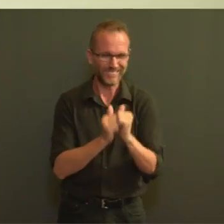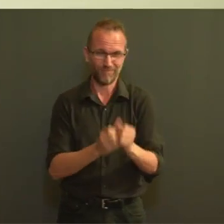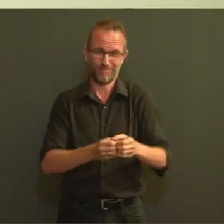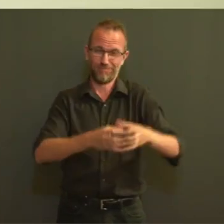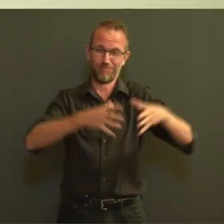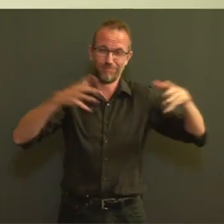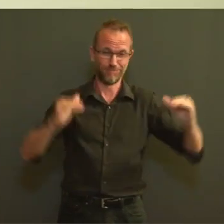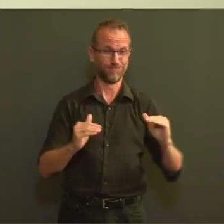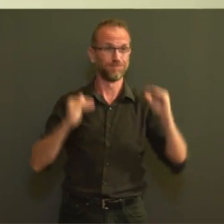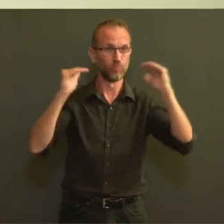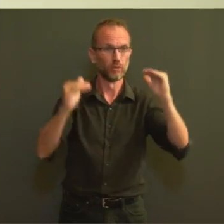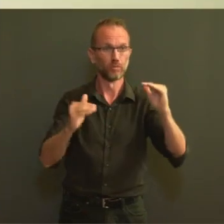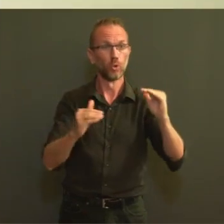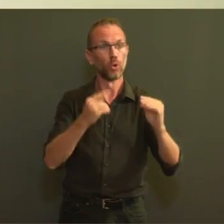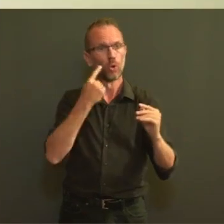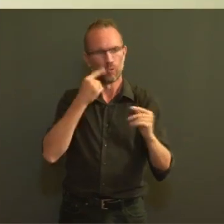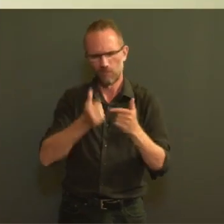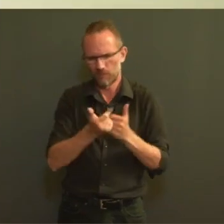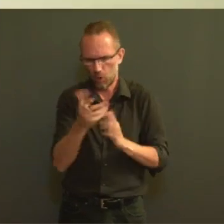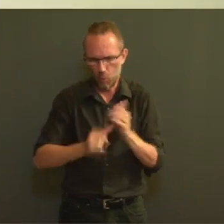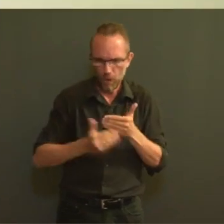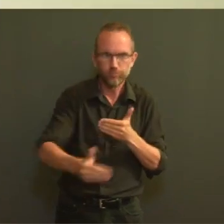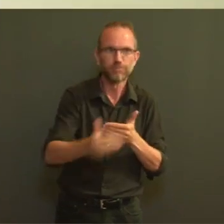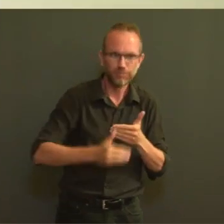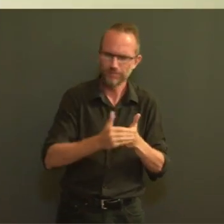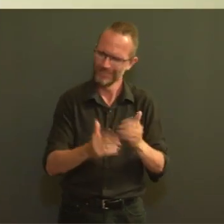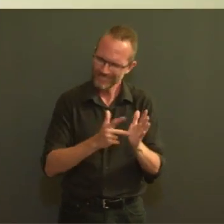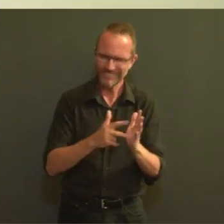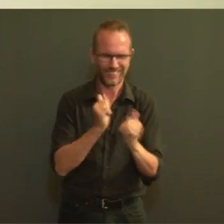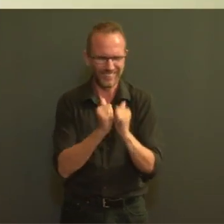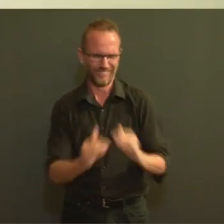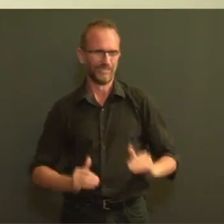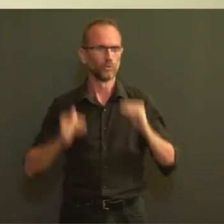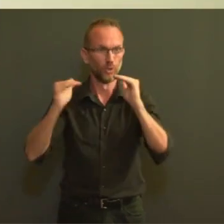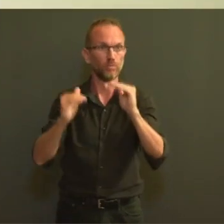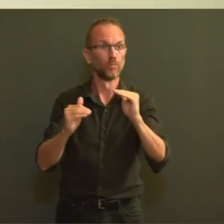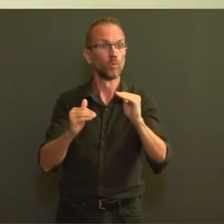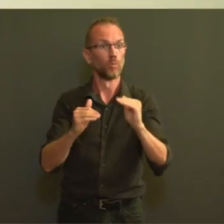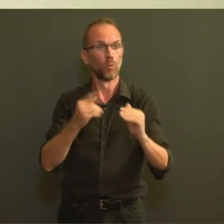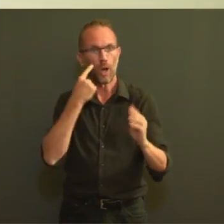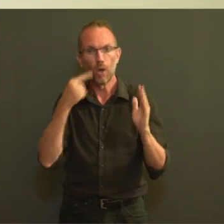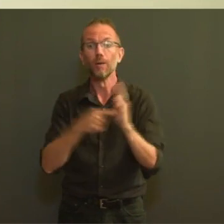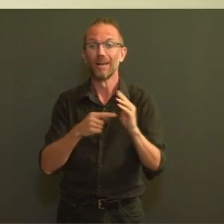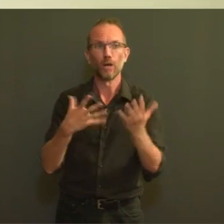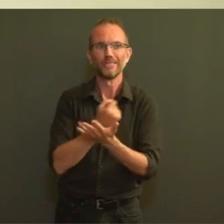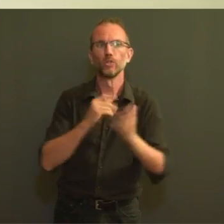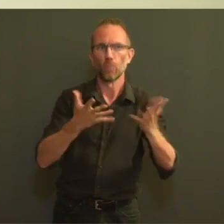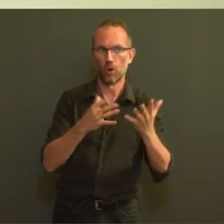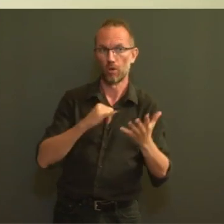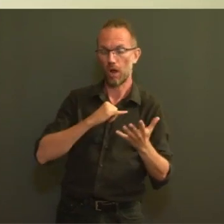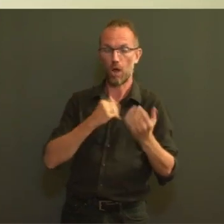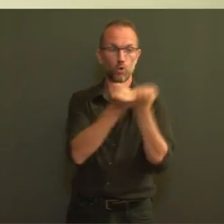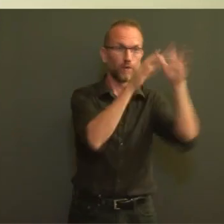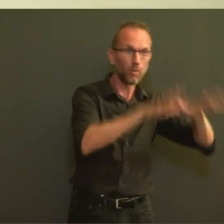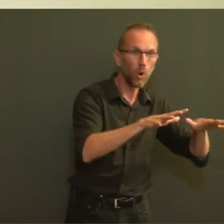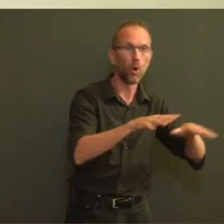mois à venir. Cela nécessite une approche coordonnée entre de nombreux gouvernements, médecins